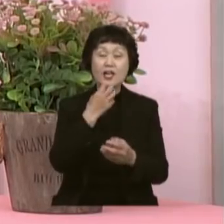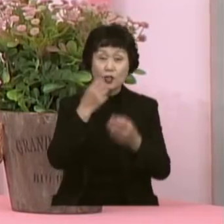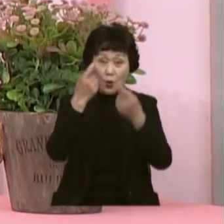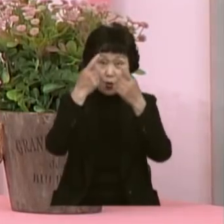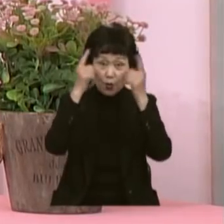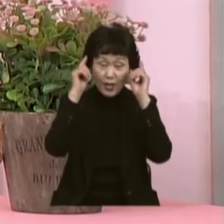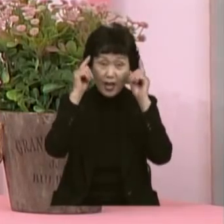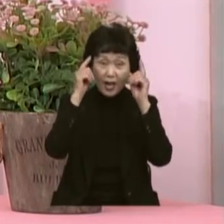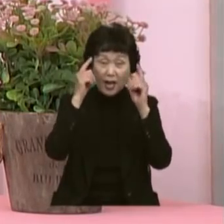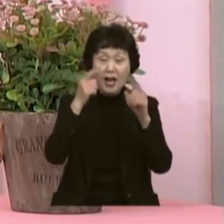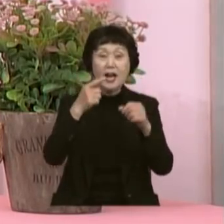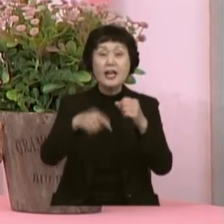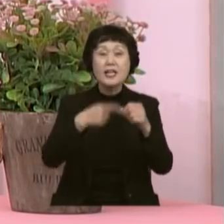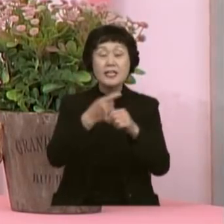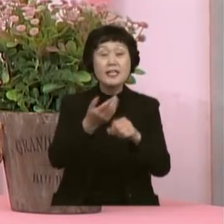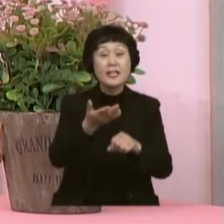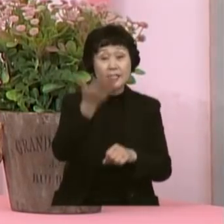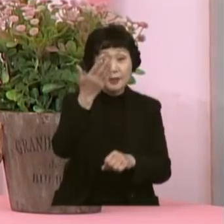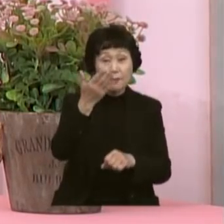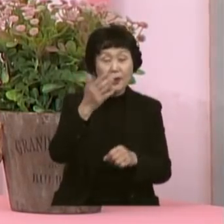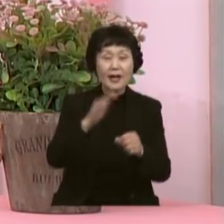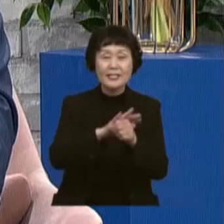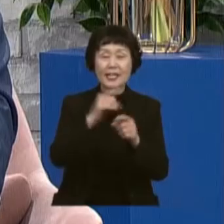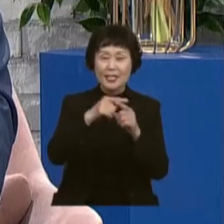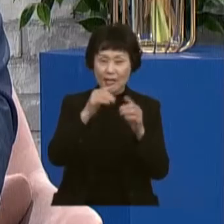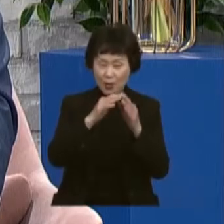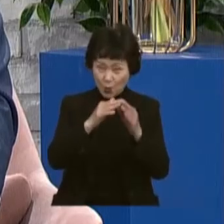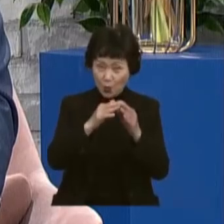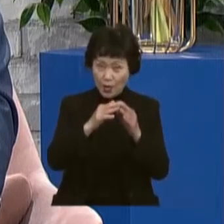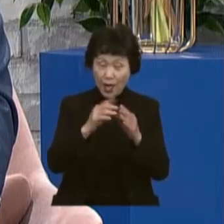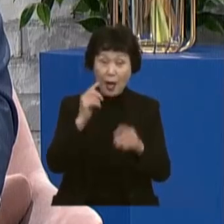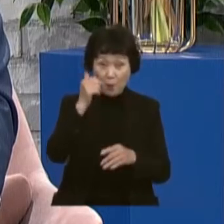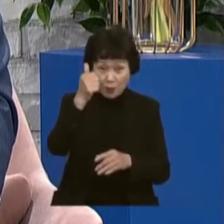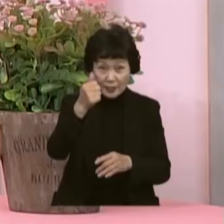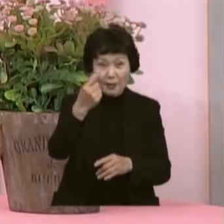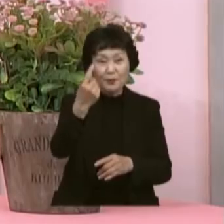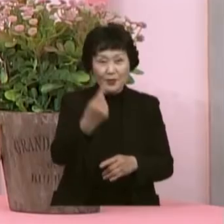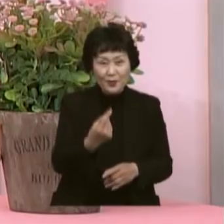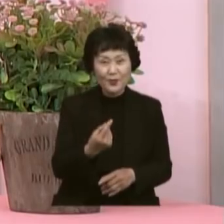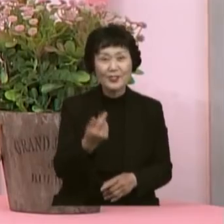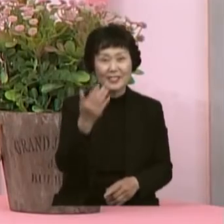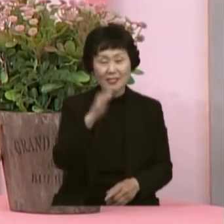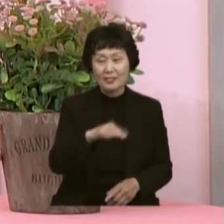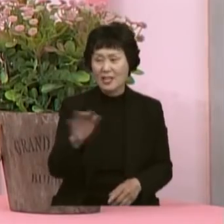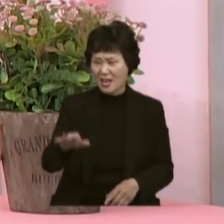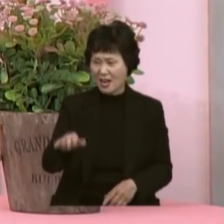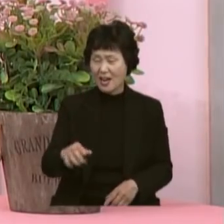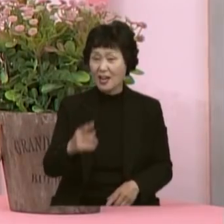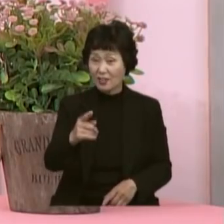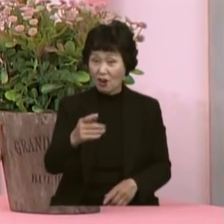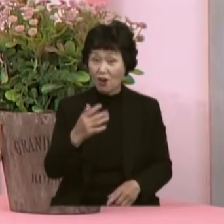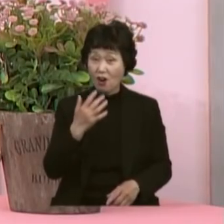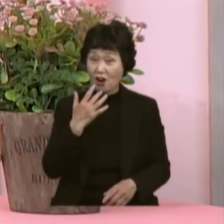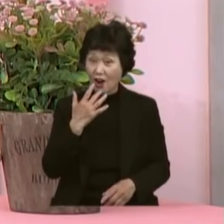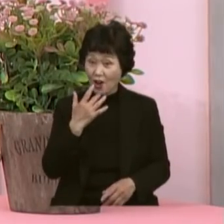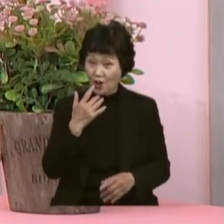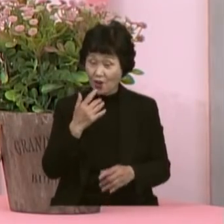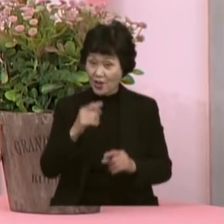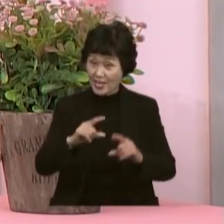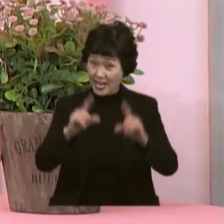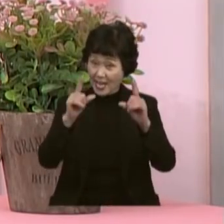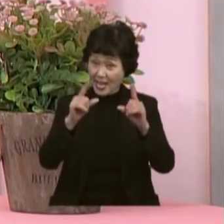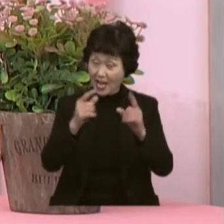선배가 지금 여기 사랑의 교회 음악 목사로 와 있는데 네. 종호야 종호야 너 우리 예수전도단 가서 같이 화요일 날 예배 안 드릴래